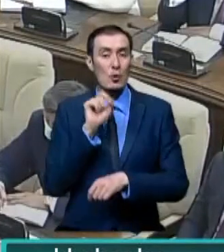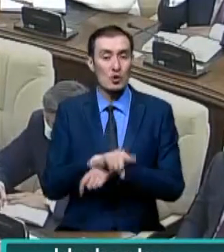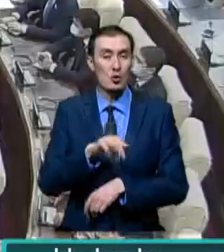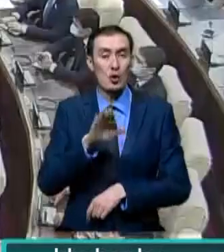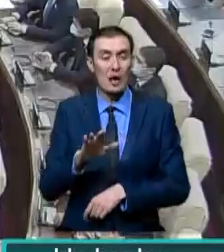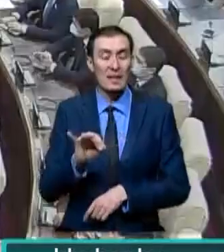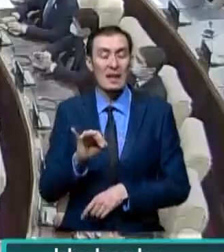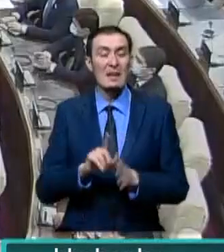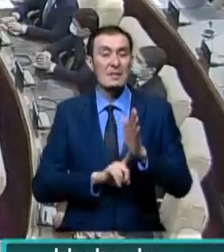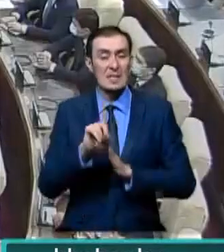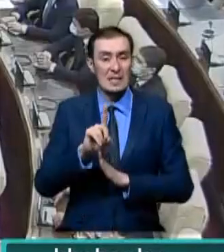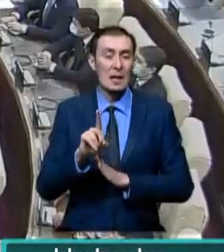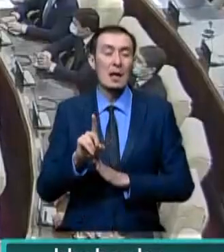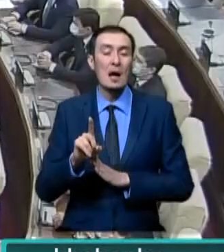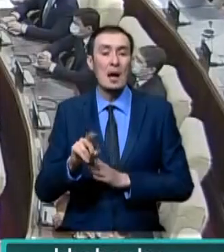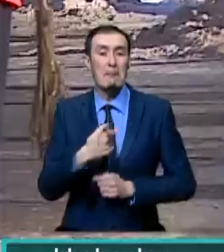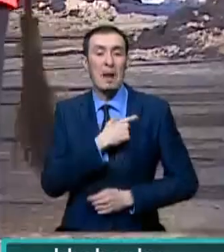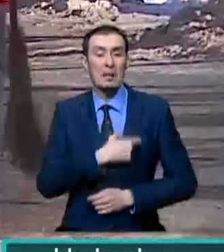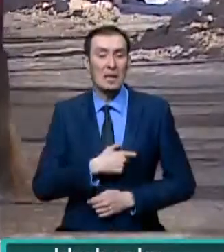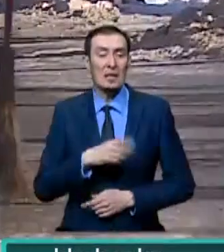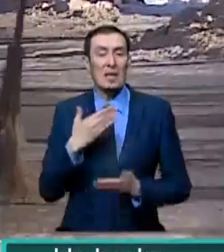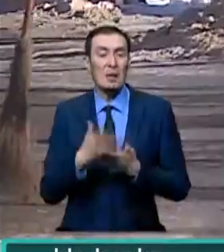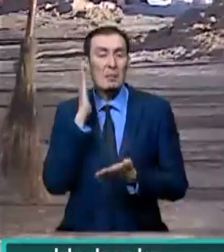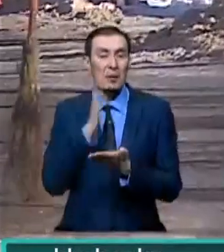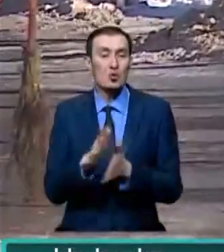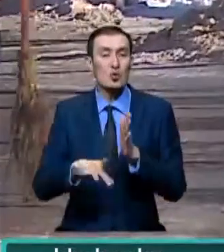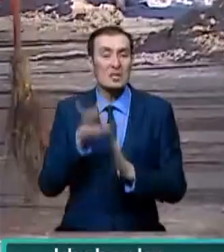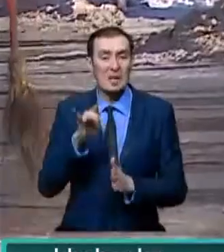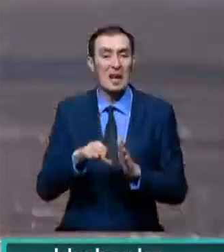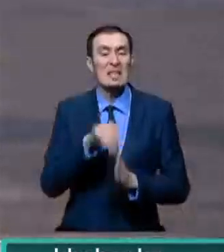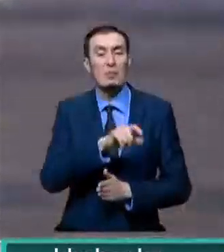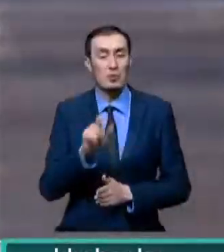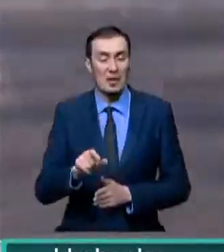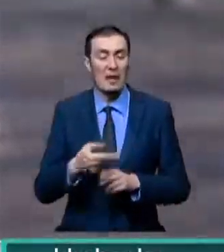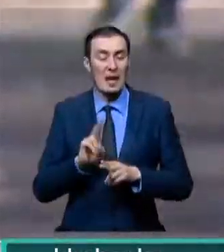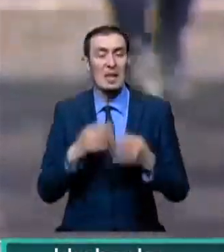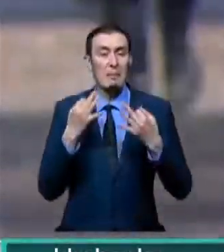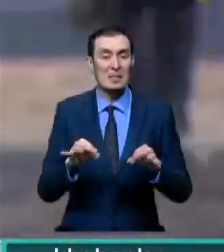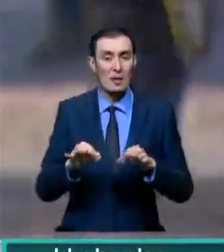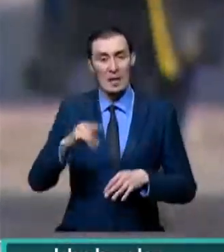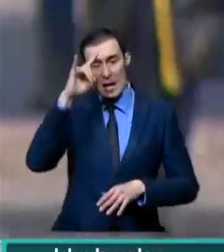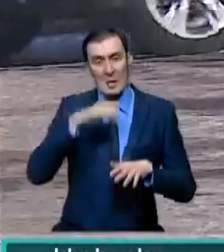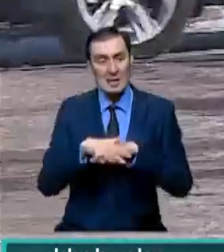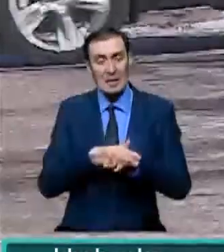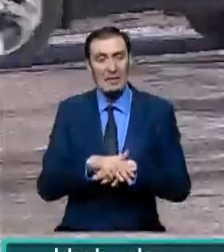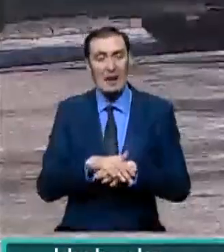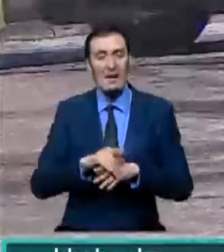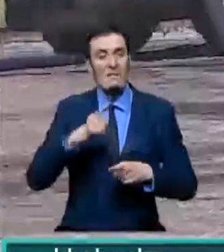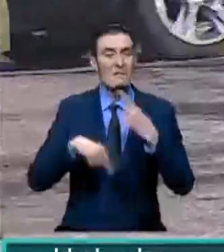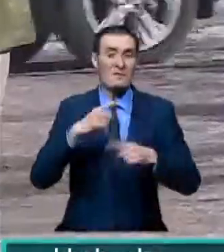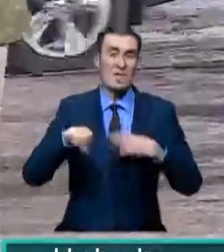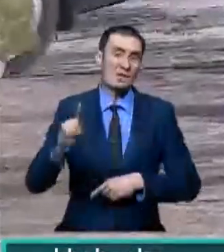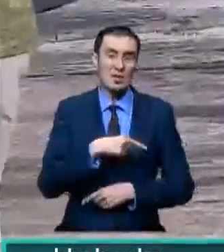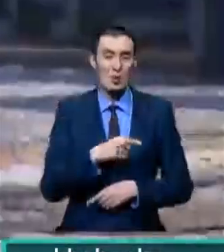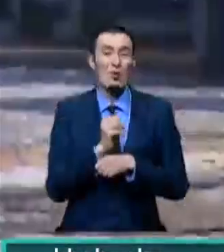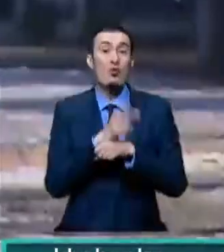Касым-Жомарт Токаев ввести и императивный мандат для напрямую избранных депутатов. Это позволит казахстанцам отзывать их, другими